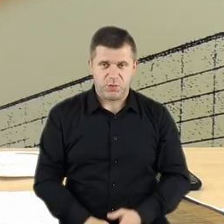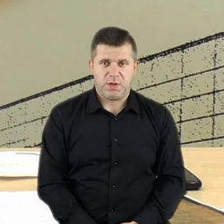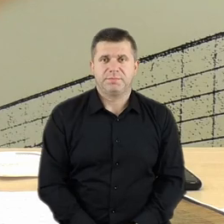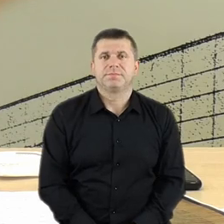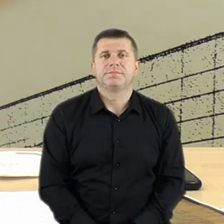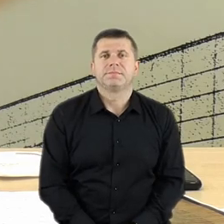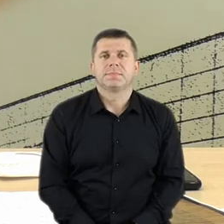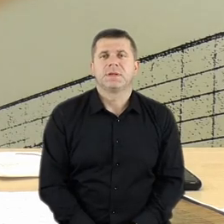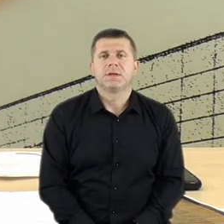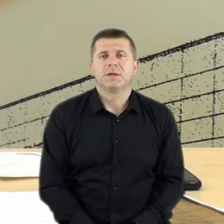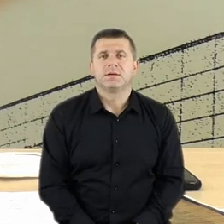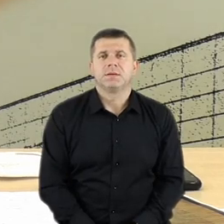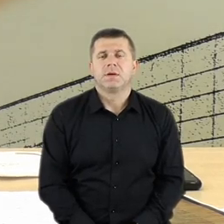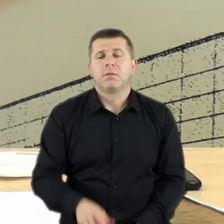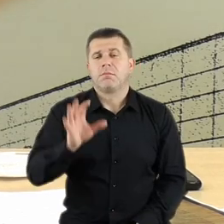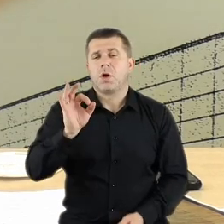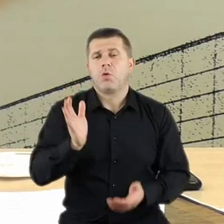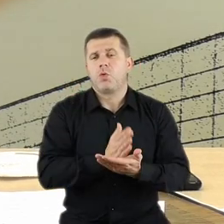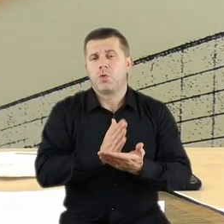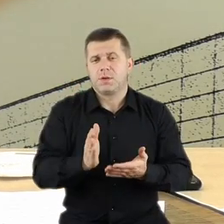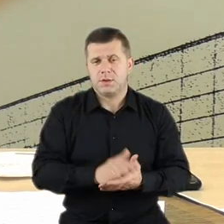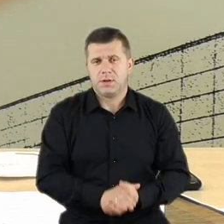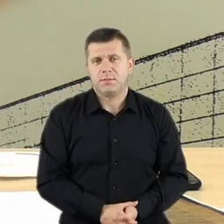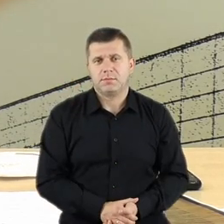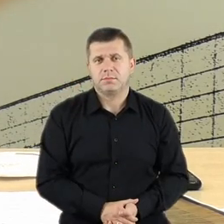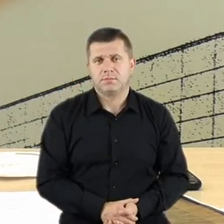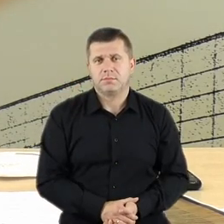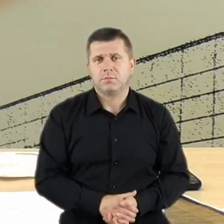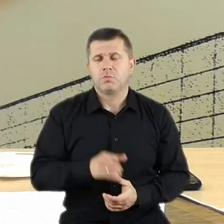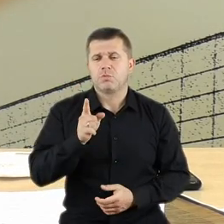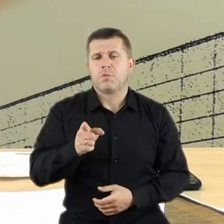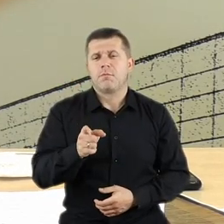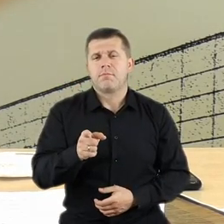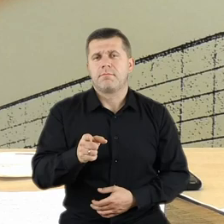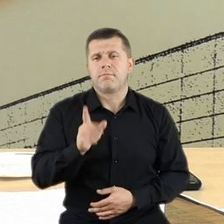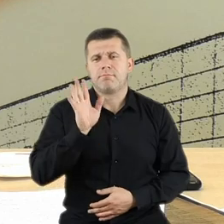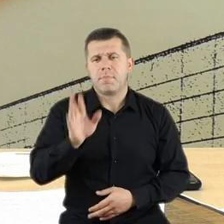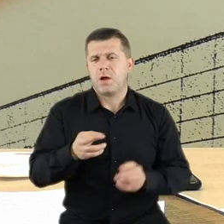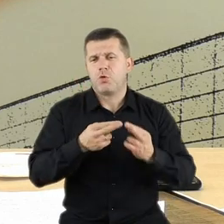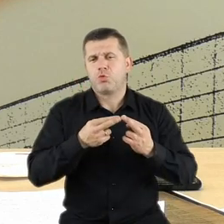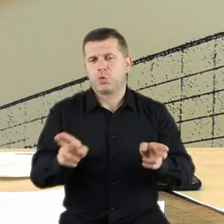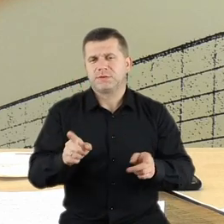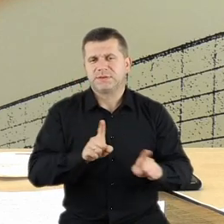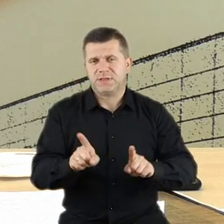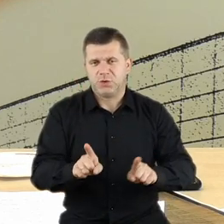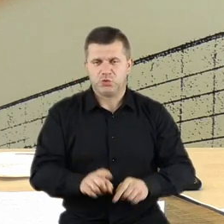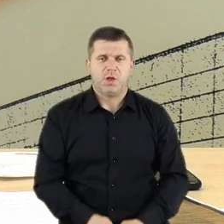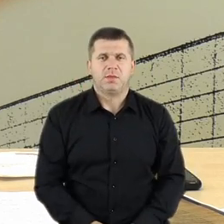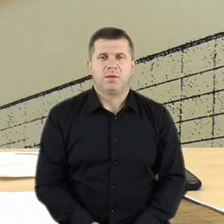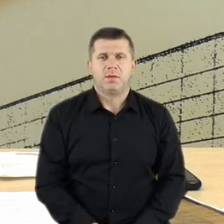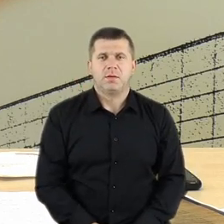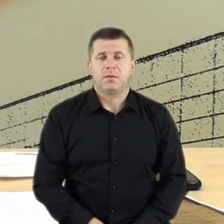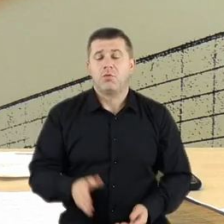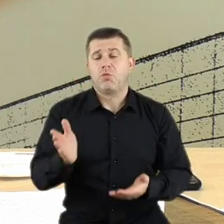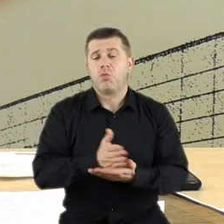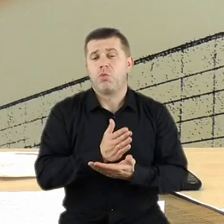bo kuchnio kuchnia to ma różne znad znaczenia No kuchnia to